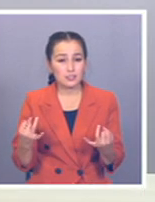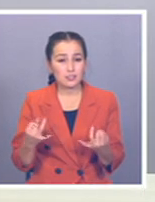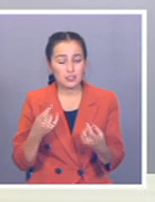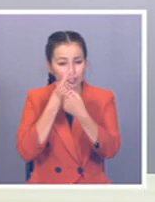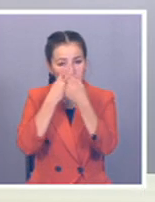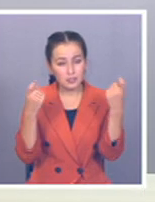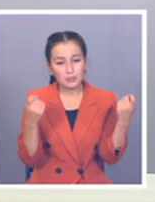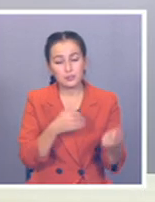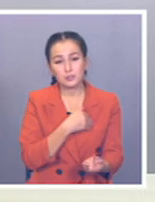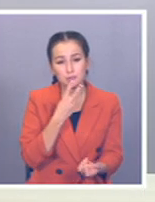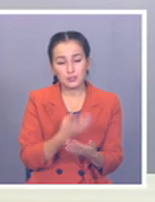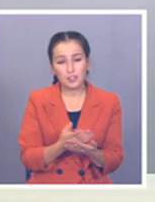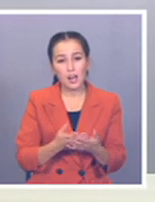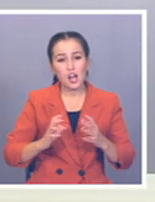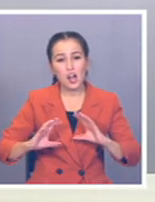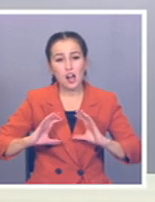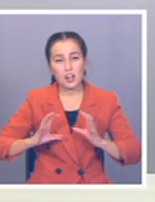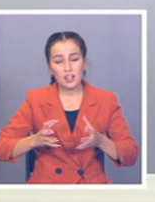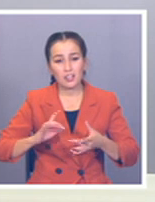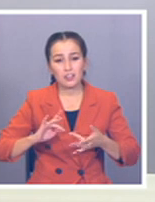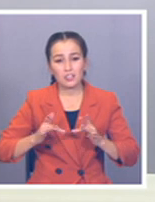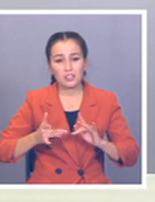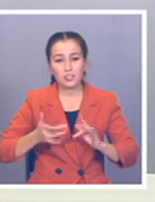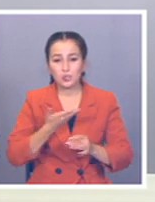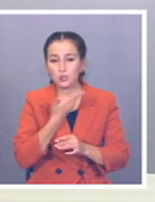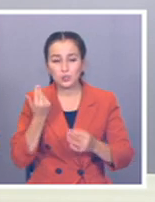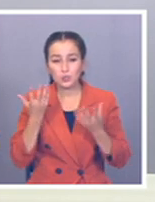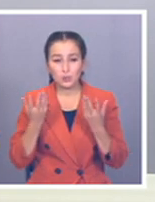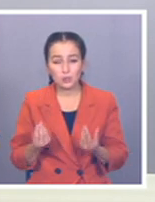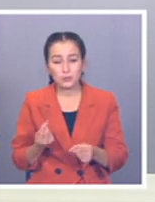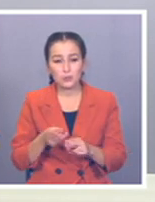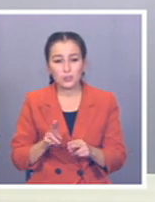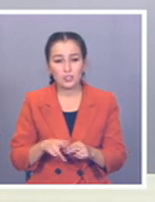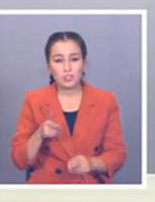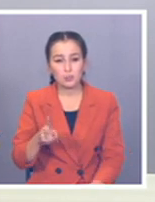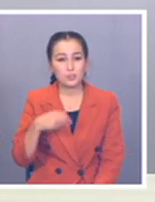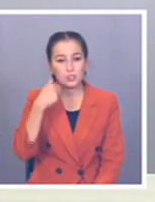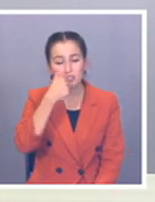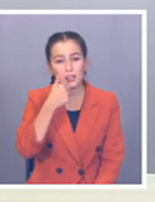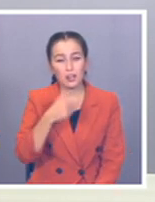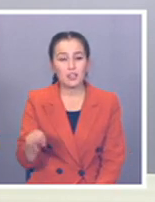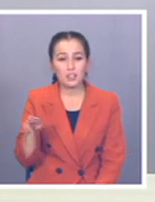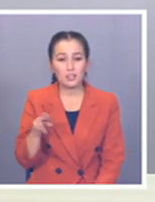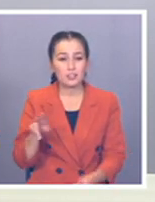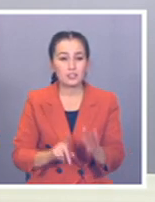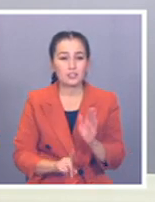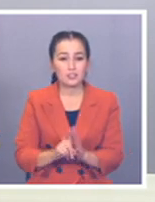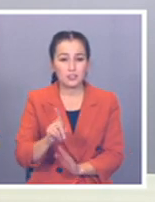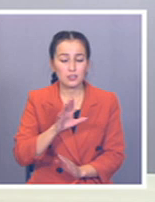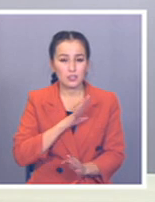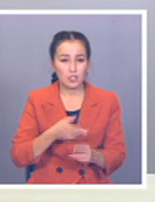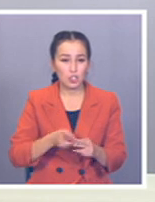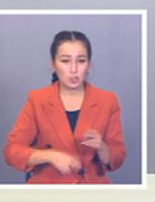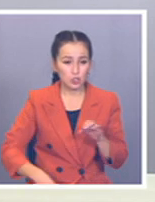ұсынбақшымын. Халықаралық интернетсіз күн. Бұл 2000-ші жылдардың қаңтар айынан бастап басталған жоба